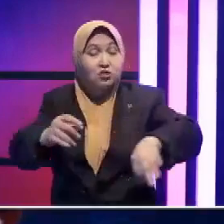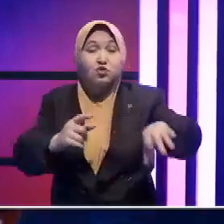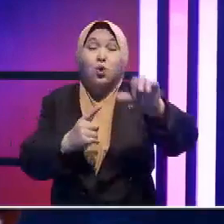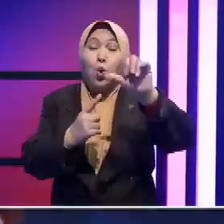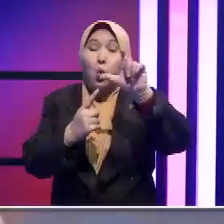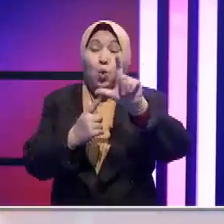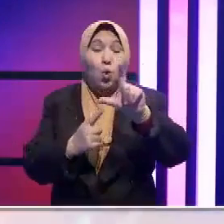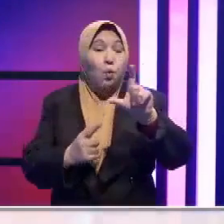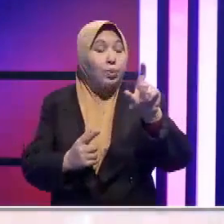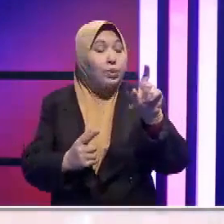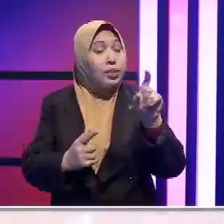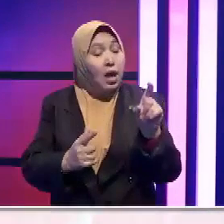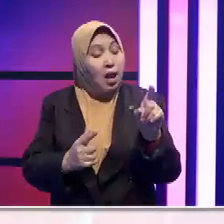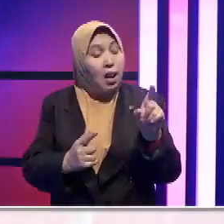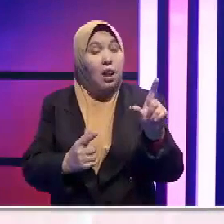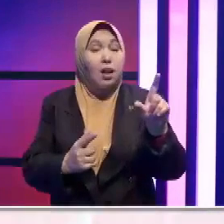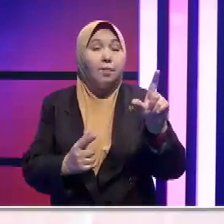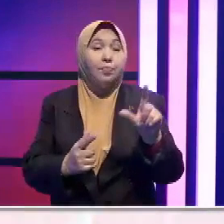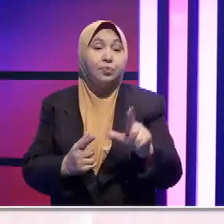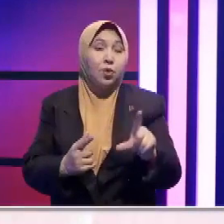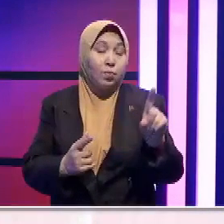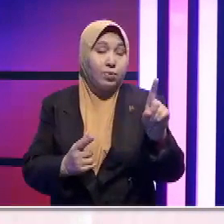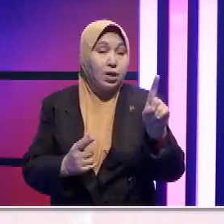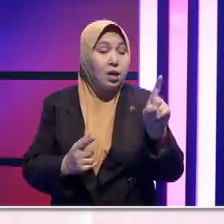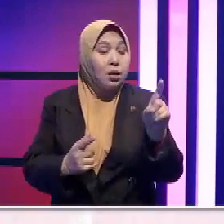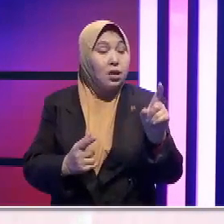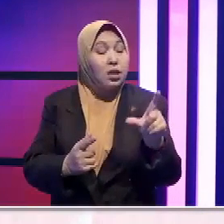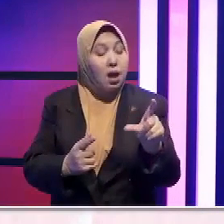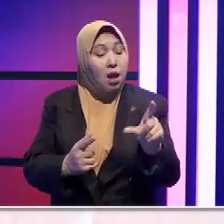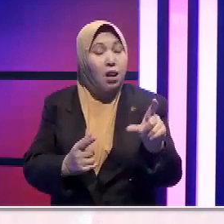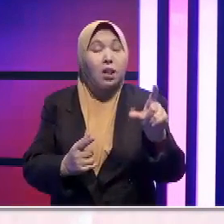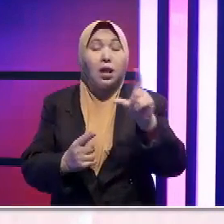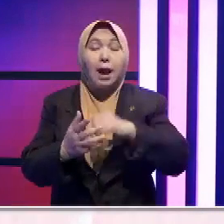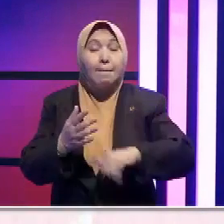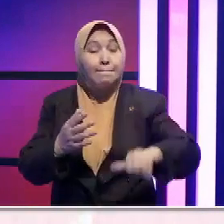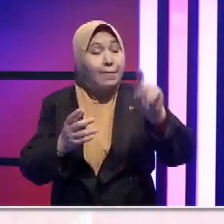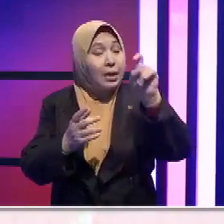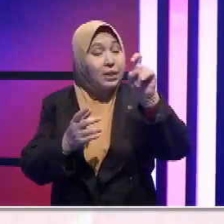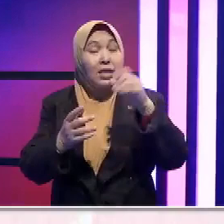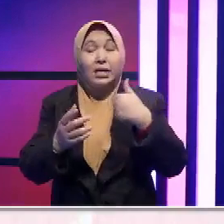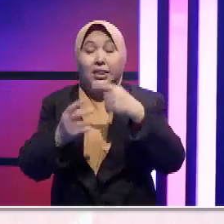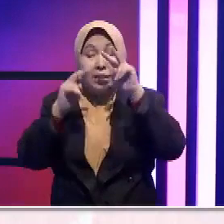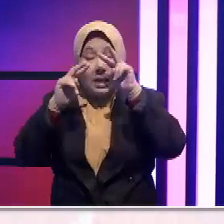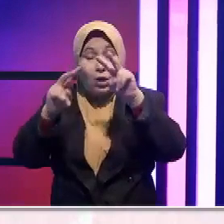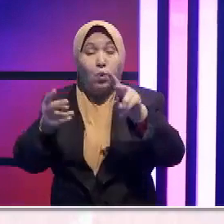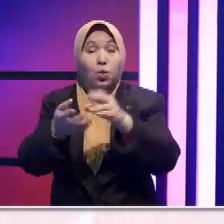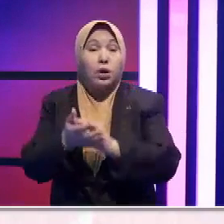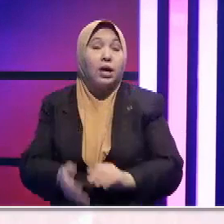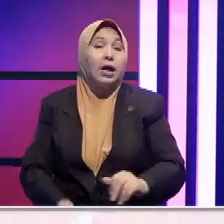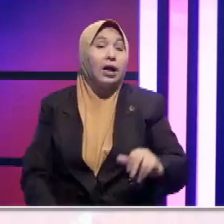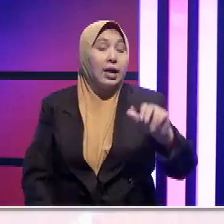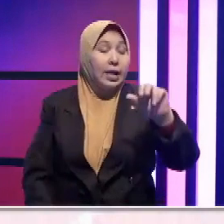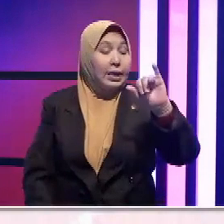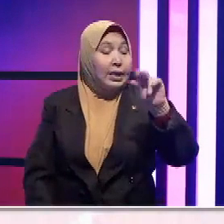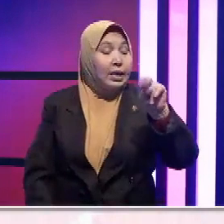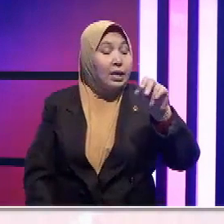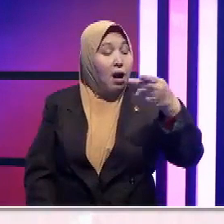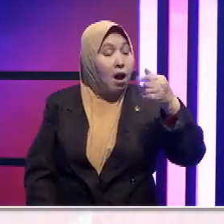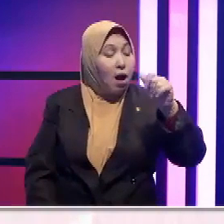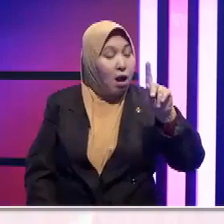yang mati tengok slaked sediakan karena bacaan untuk riwayat kita Imam hafs a'n assem